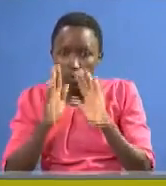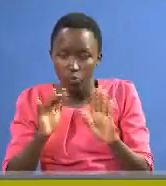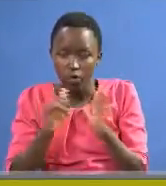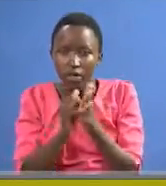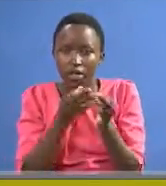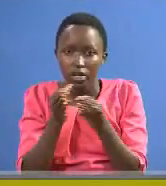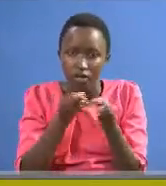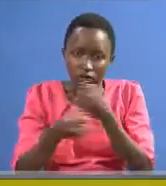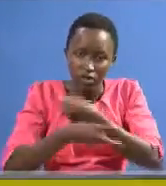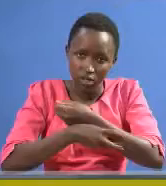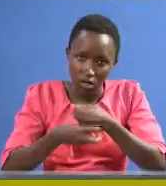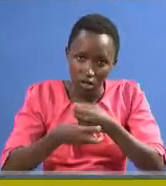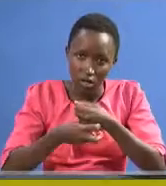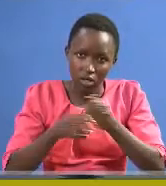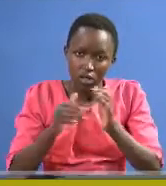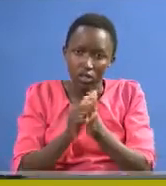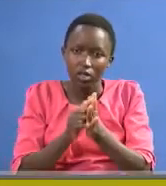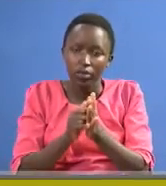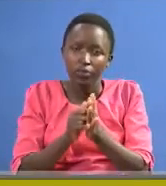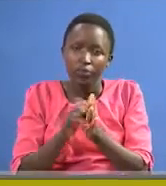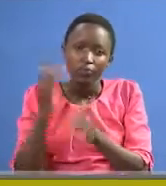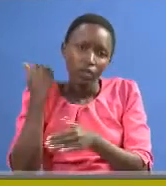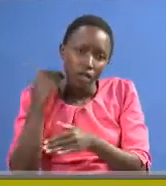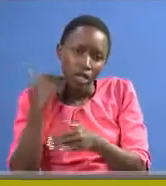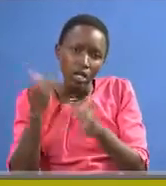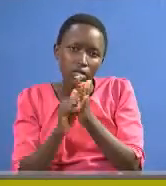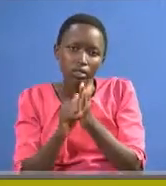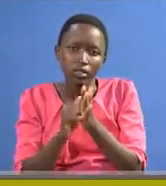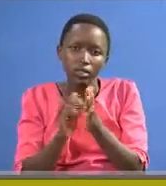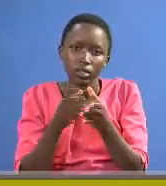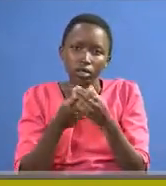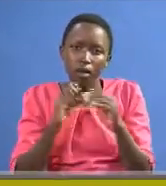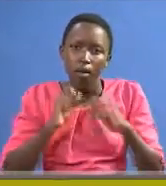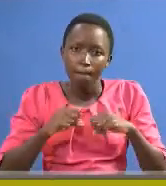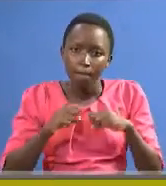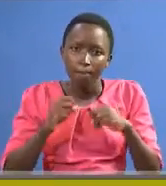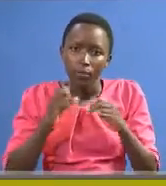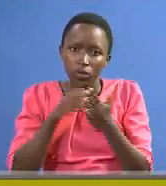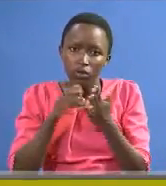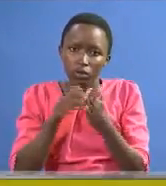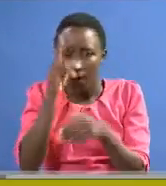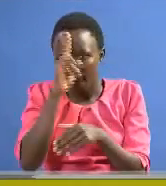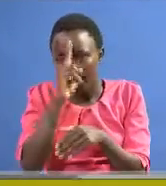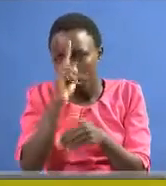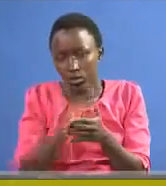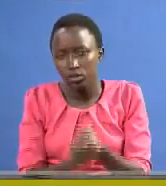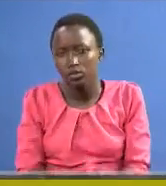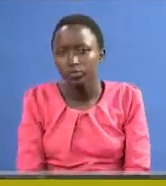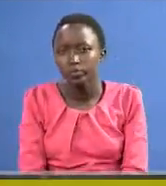na ikiwa wizi huo ulikuwa wa kimabavu, basi mwasiriwa anaweza kuhusisha polisi.